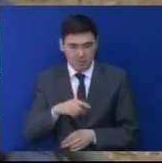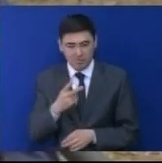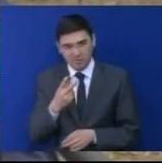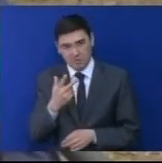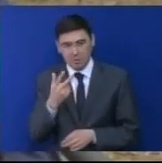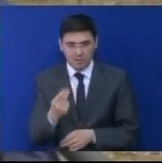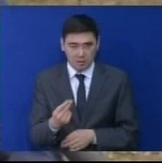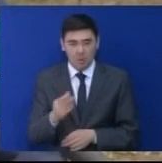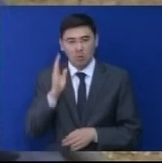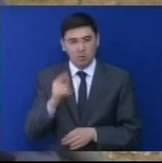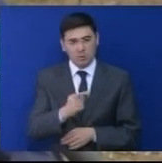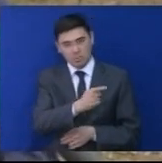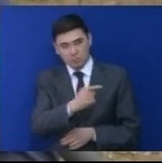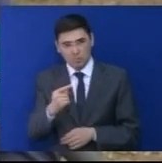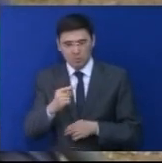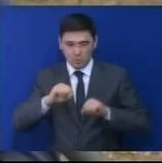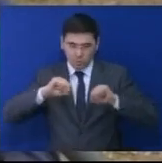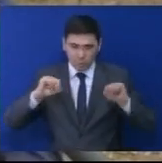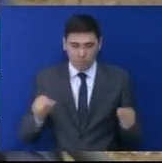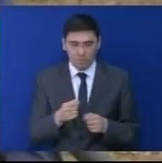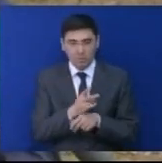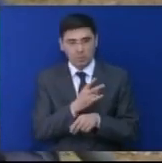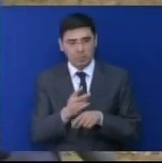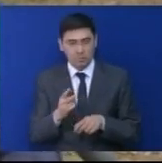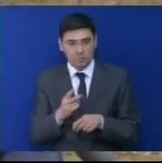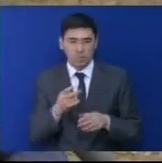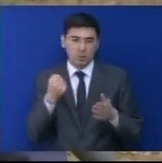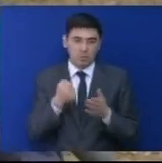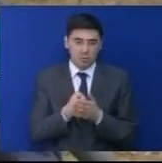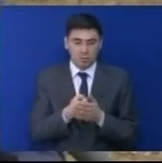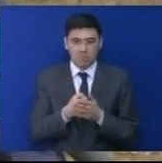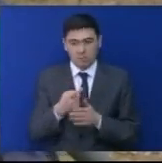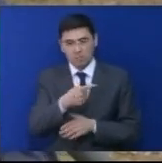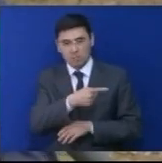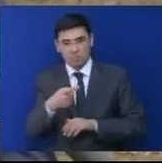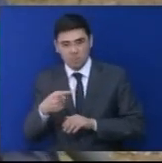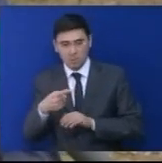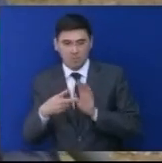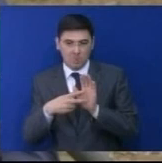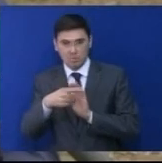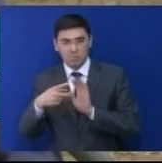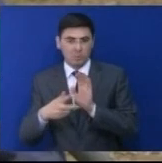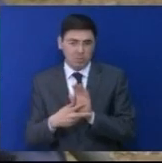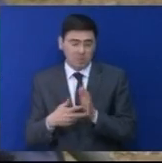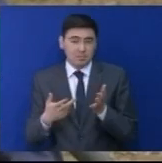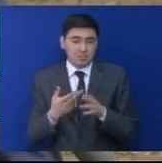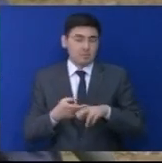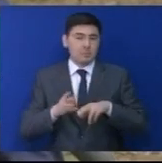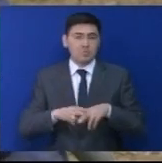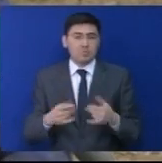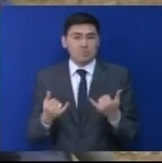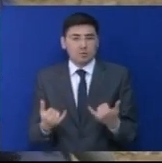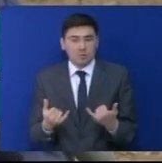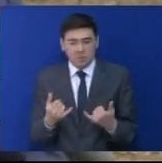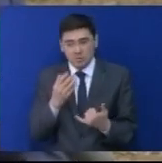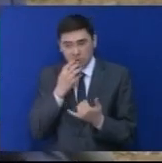2-3 дня ожидаются минусовые температуры в ночное время с понижением от минус 5 до минус 7. Поэтому на сегодняшний